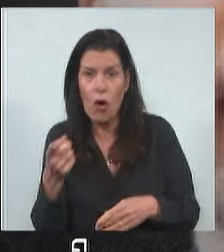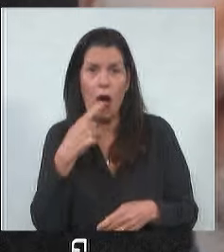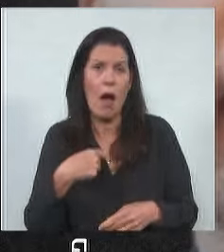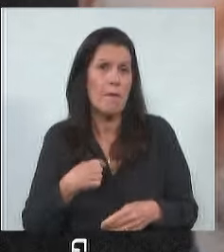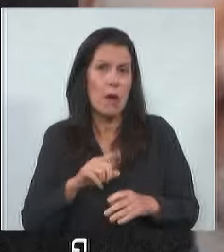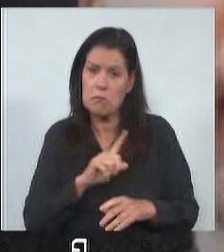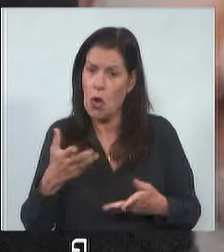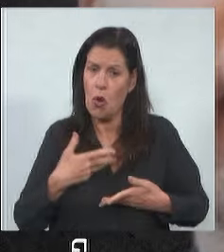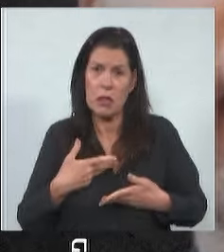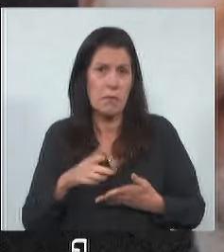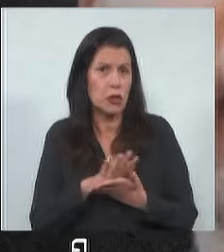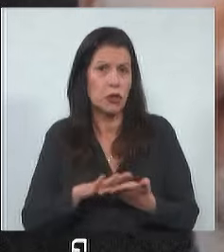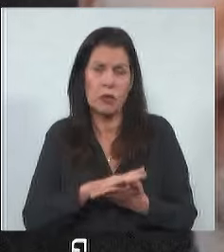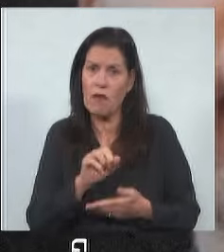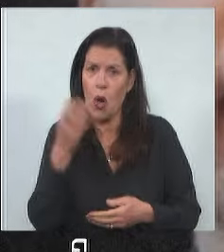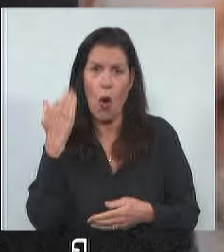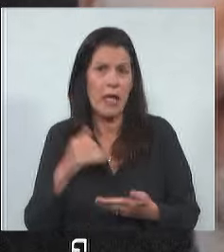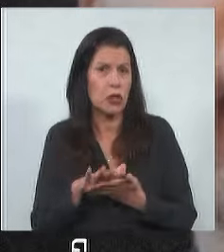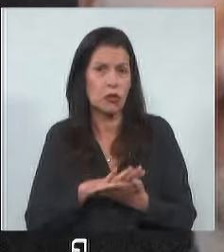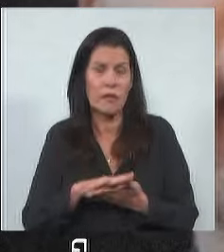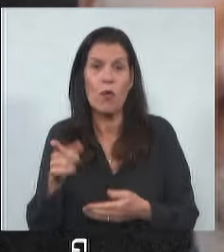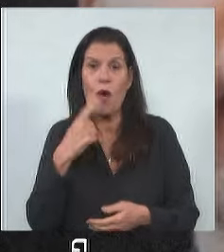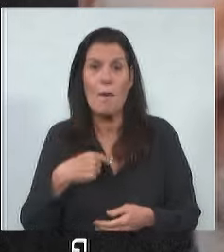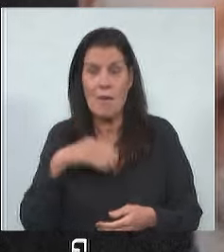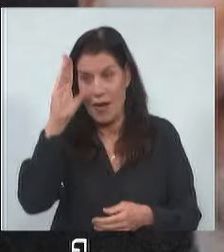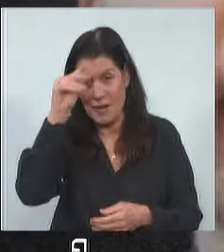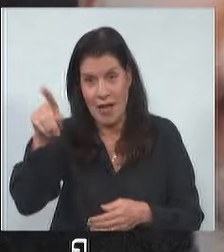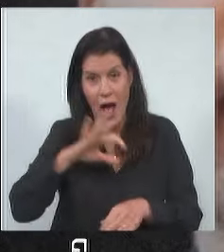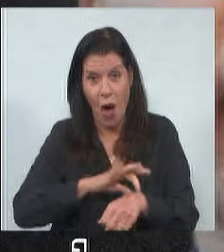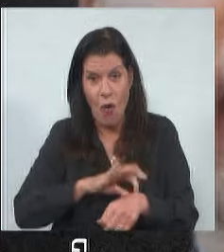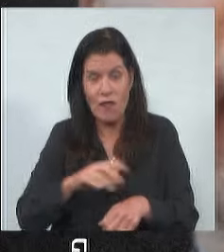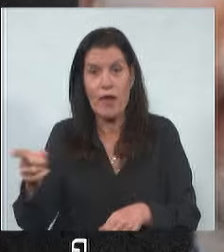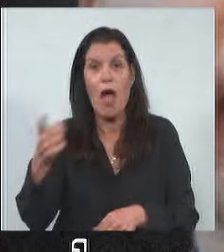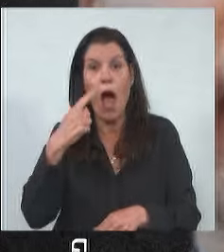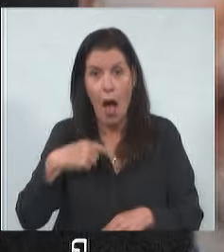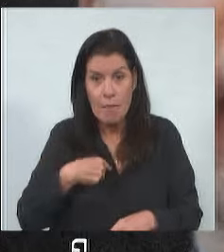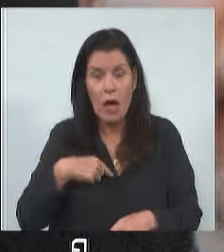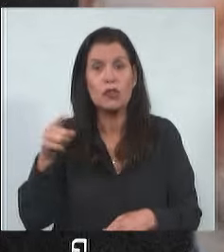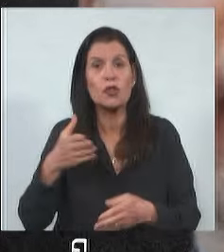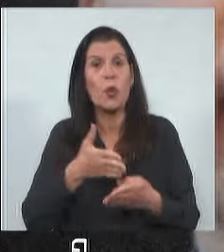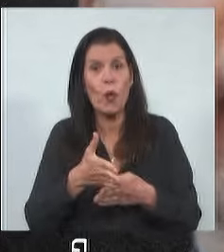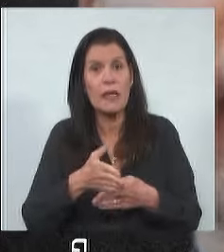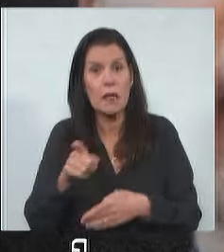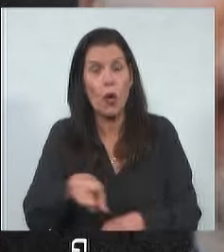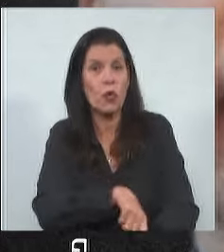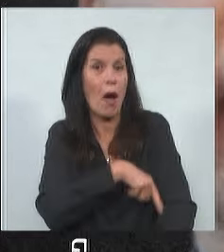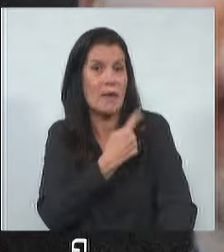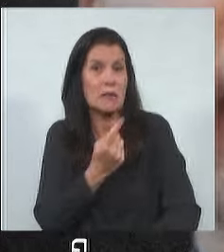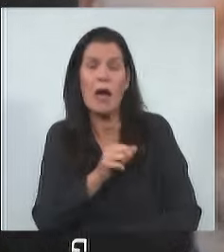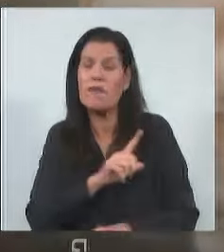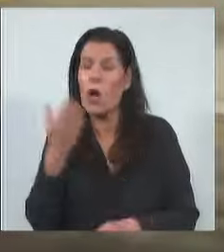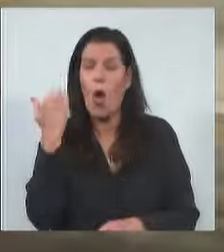היה שום דבר. הוא אמר לי שהמנתח דוקטור שוורץ אמר לו שהוא ניתח את יובל הרבה זמן ולא היה שום